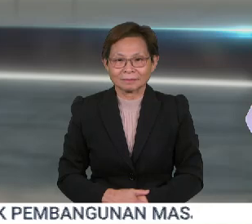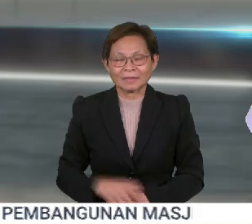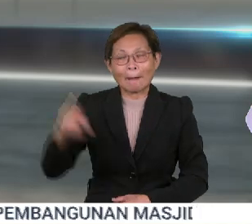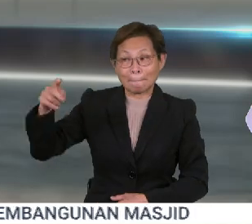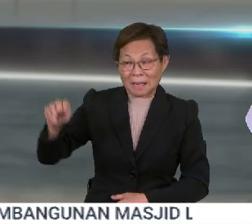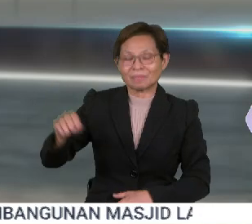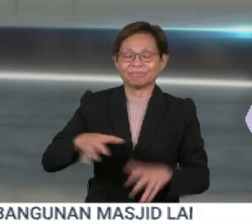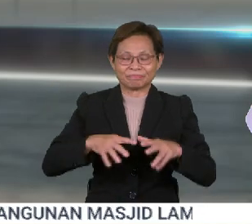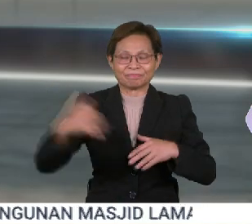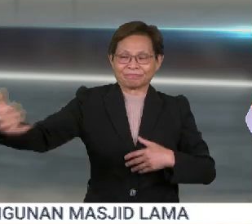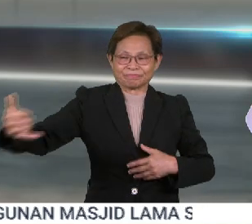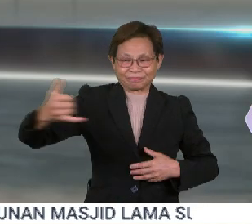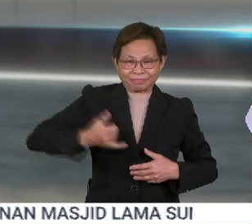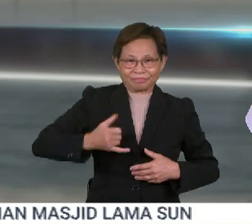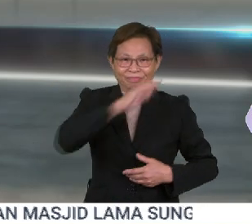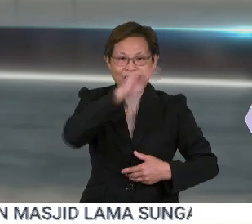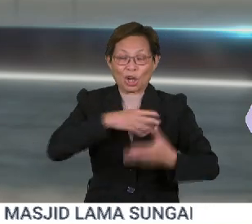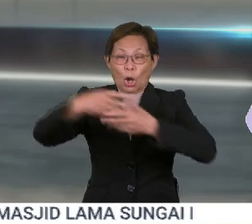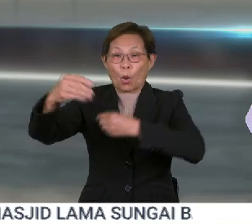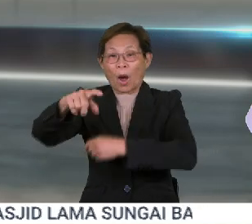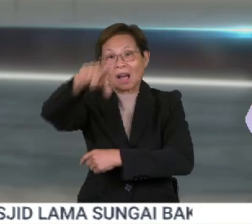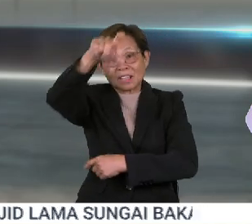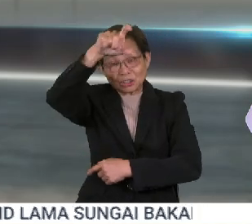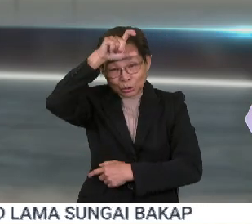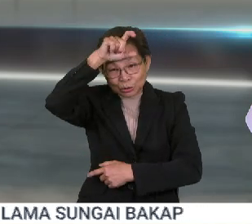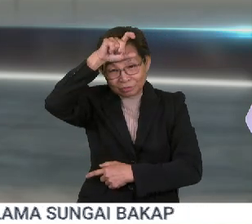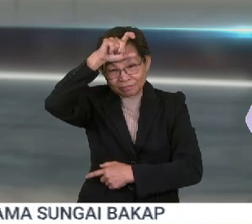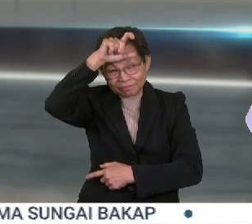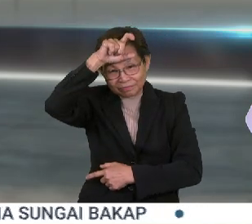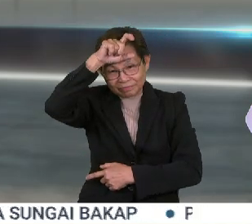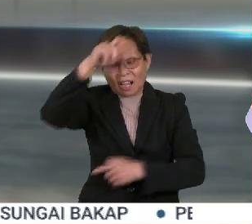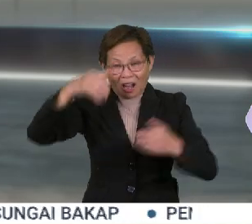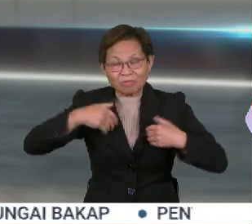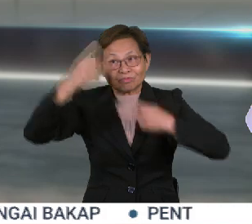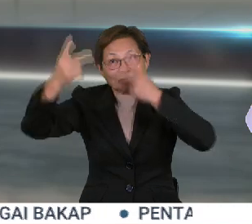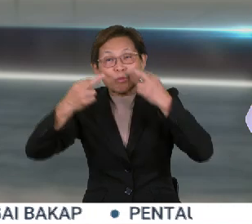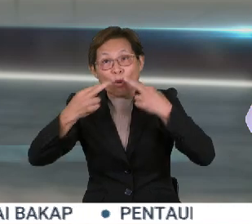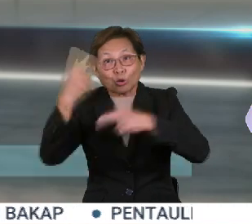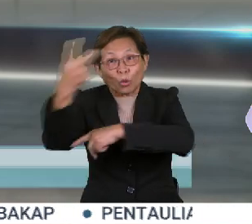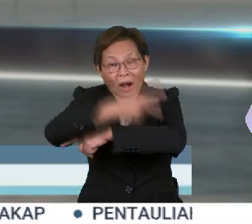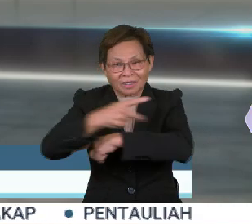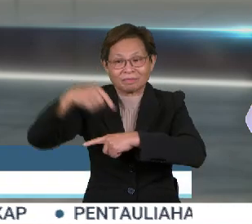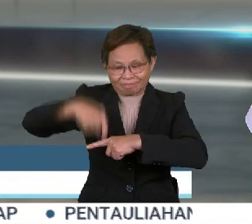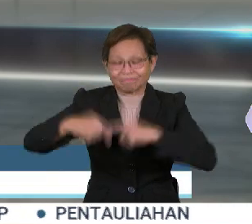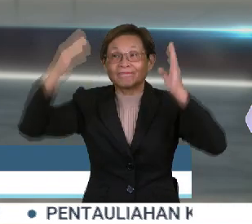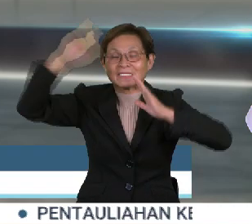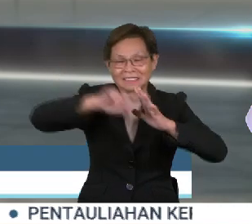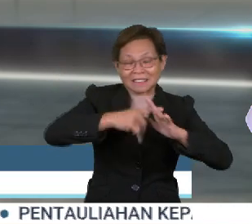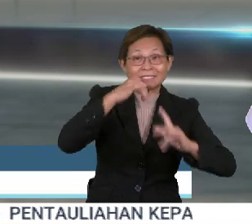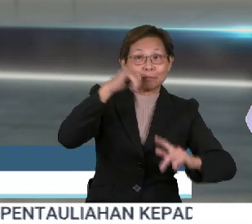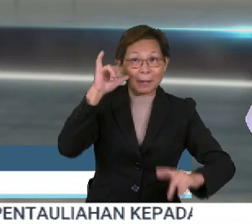Perdana Menteri menerima kunjungan hormat menteri luar Turki hakan fidan yang mengadakan lawatan Rasmi dua hari ke Malaysia